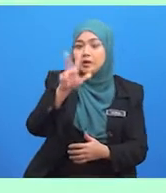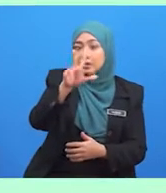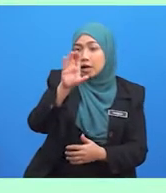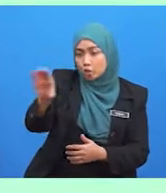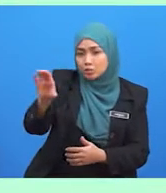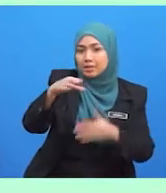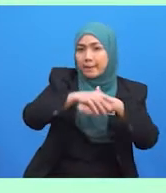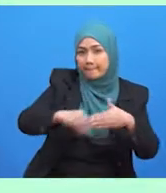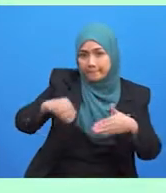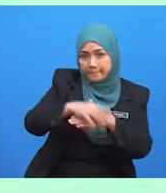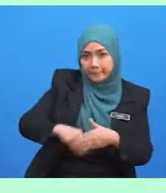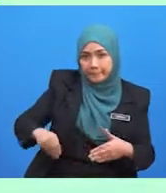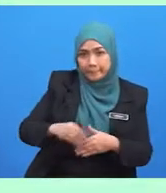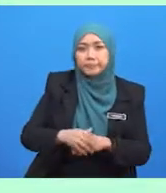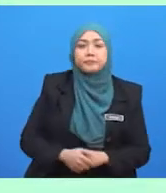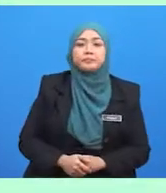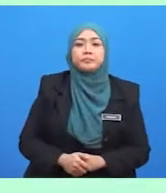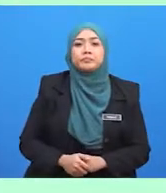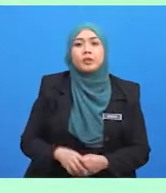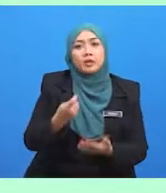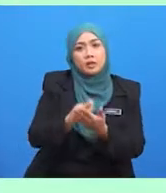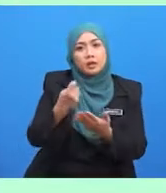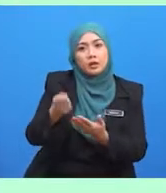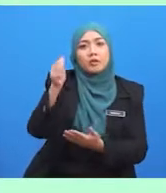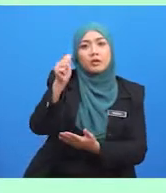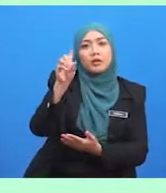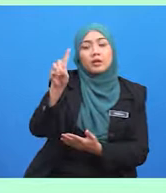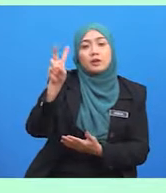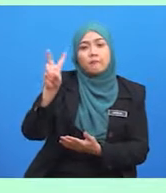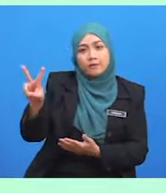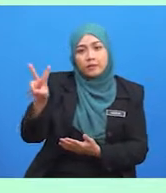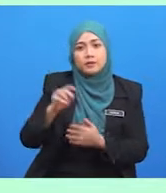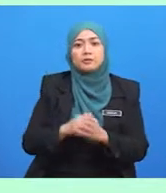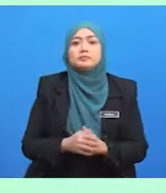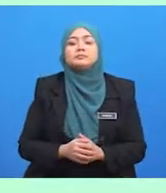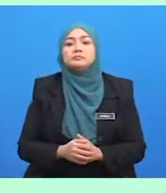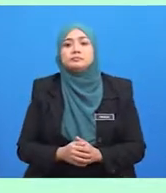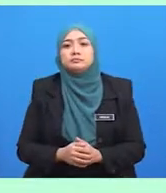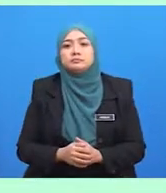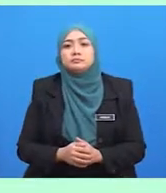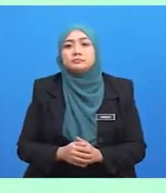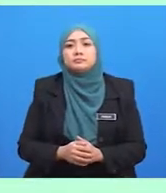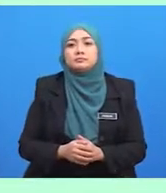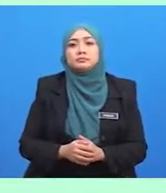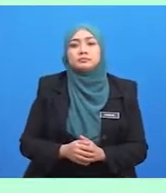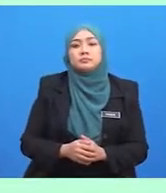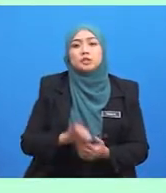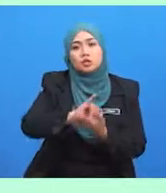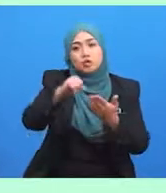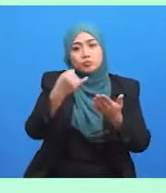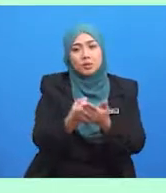Bagi tarif ad valorem, ia tidak berdasarkan kuantiti barang tetapi berdasarkan jumlah nilai